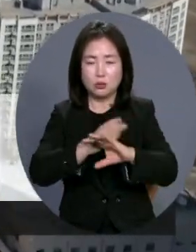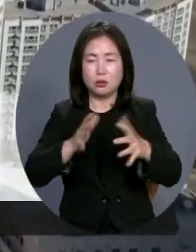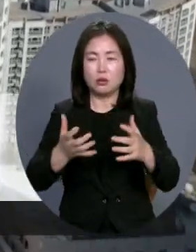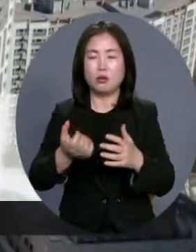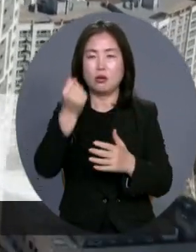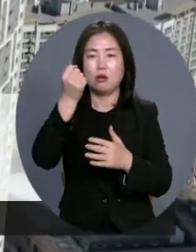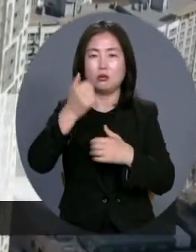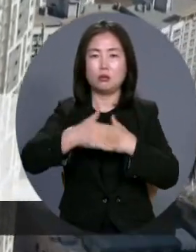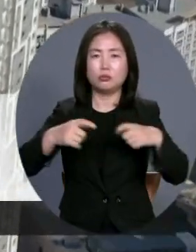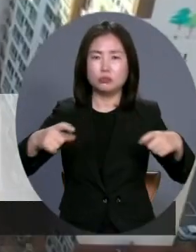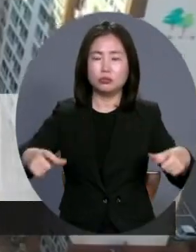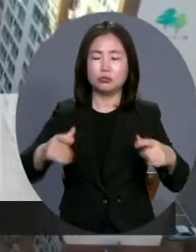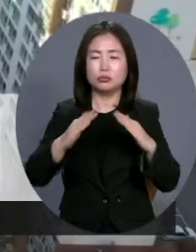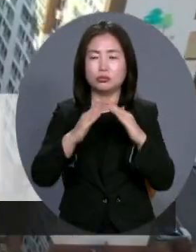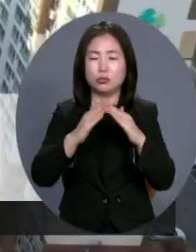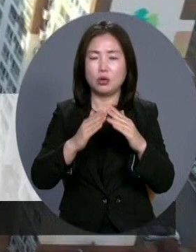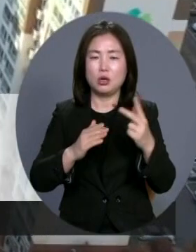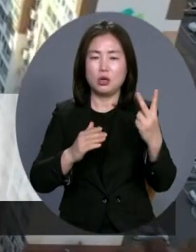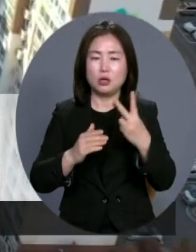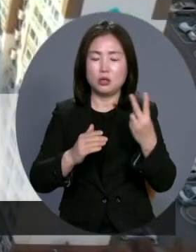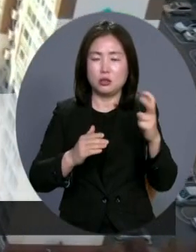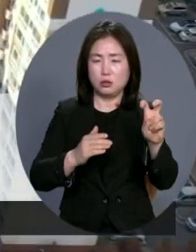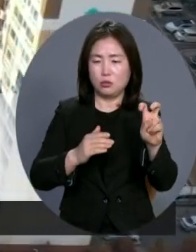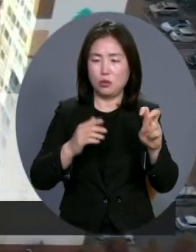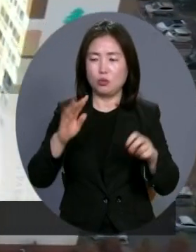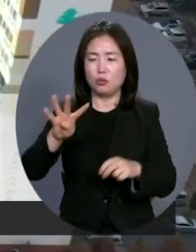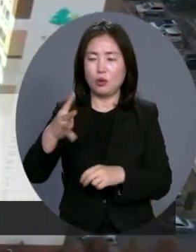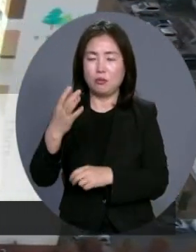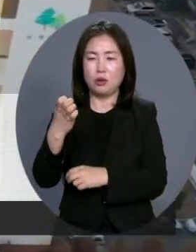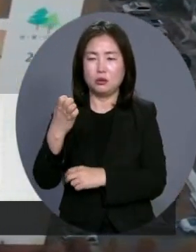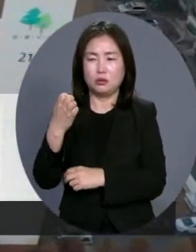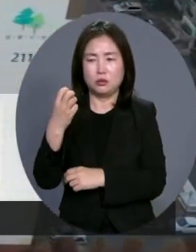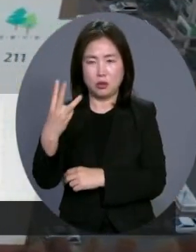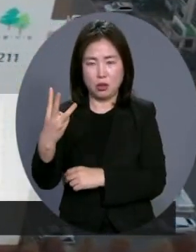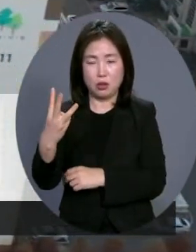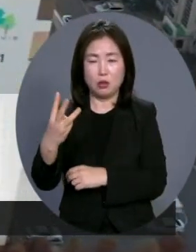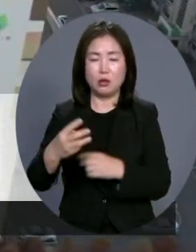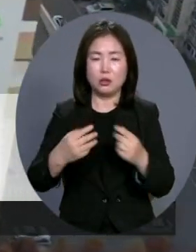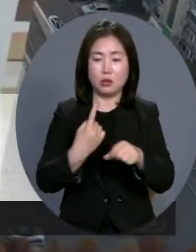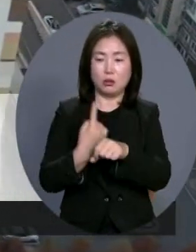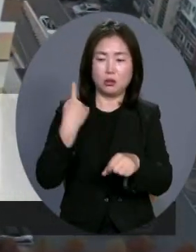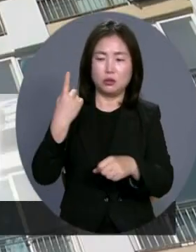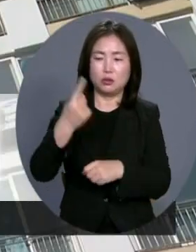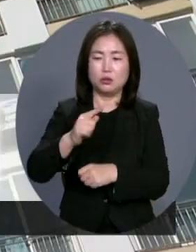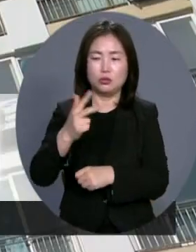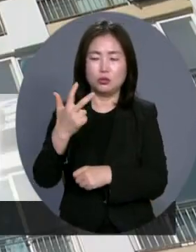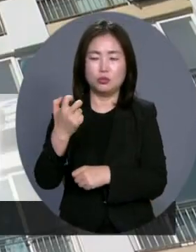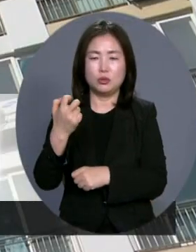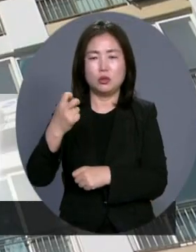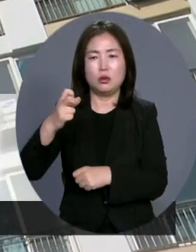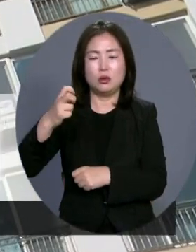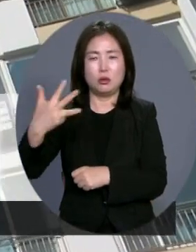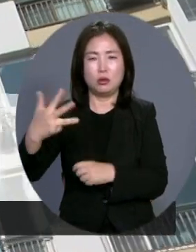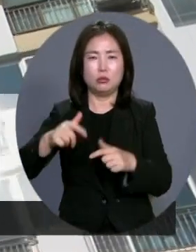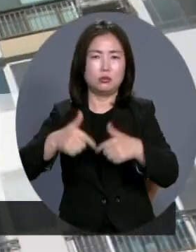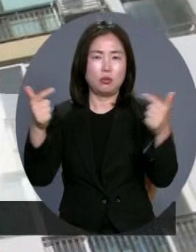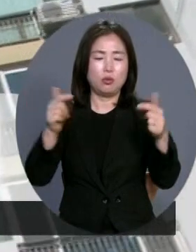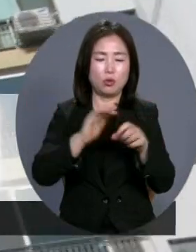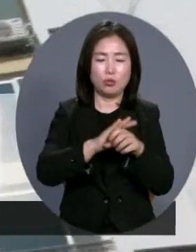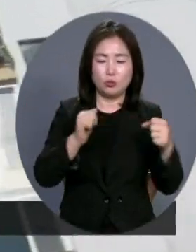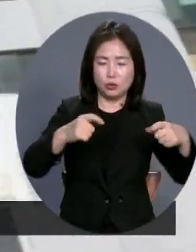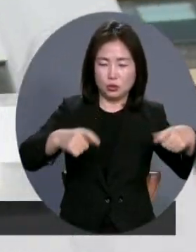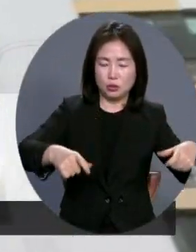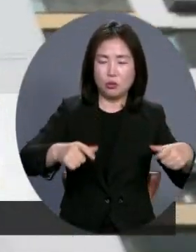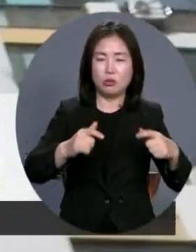소유한 대구 지역 주택은 2022년 9004 세 가구에서 지난해 128 가구로 늘었고 경북